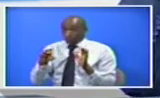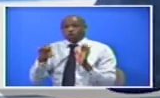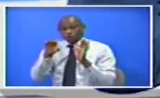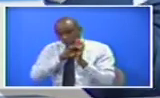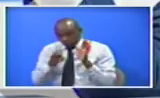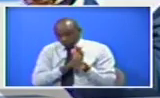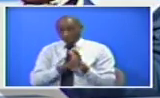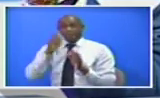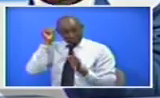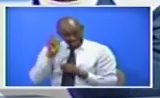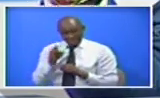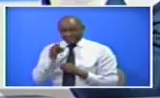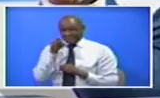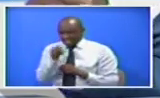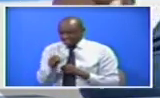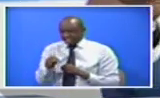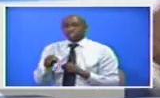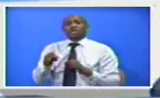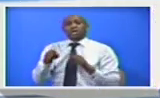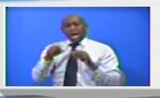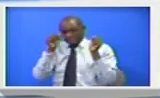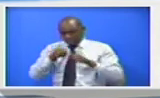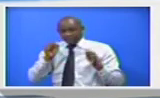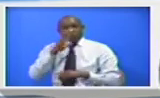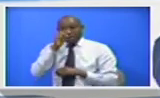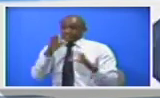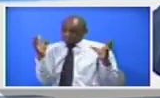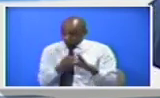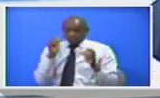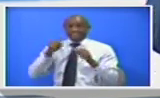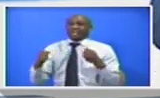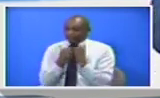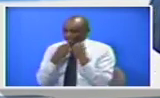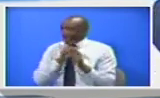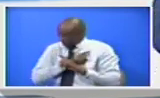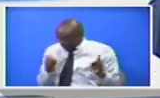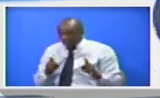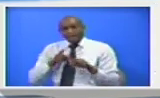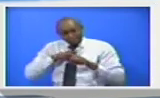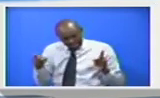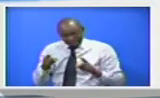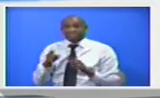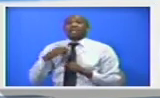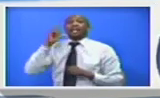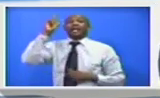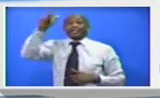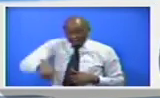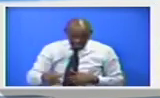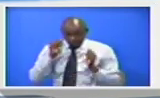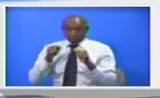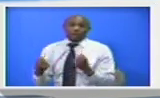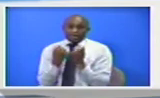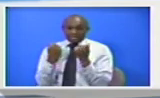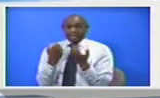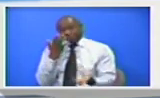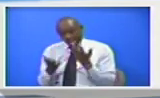tuweze kuwezesha hii mkataba wa NASA, lakini kwa mpangilio wa nchi wa baadaye. Kama itakuwa hiyo